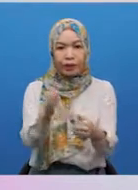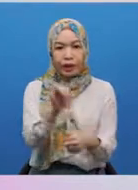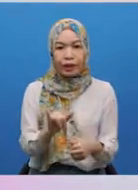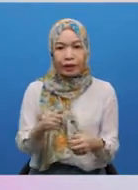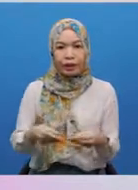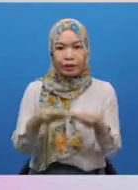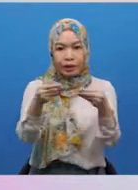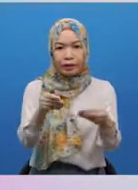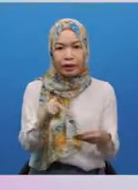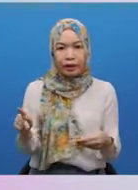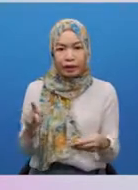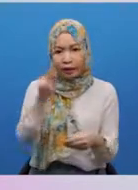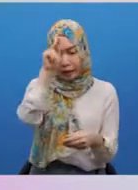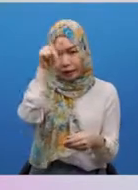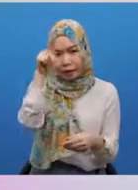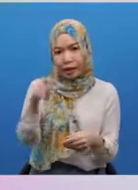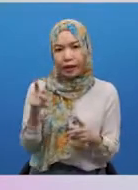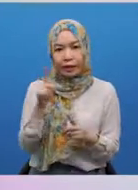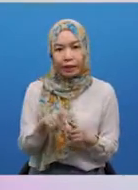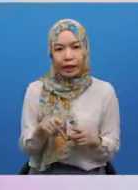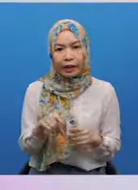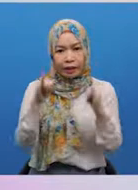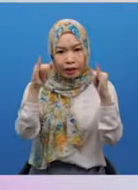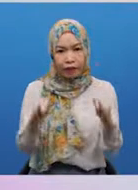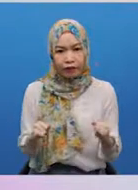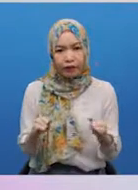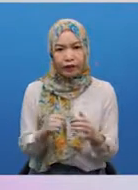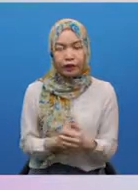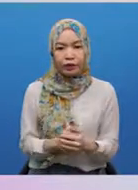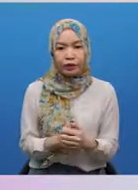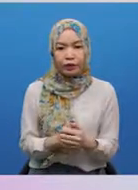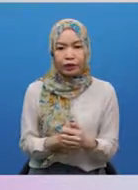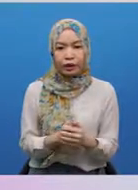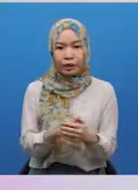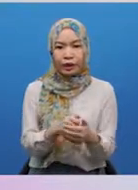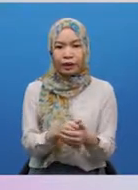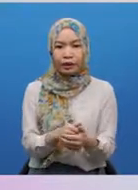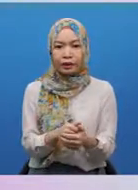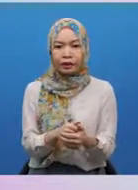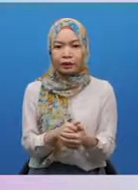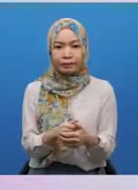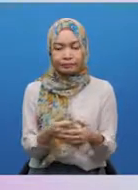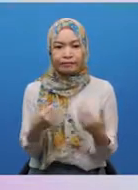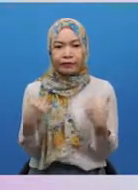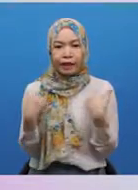oleh kerajaan kepada individu kerana sumbangannya kepada negara.